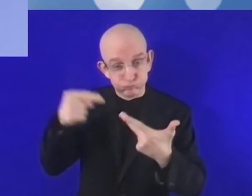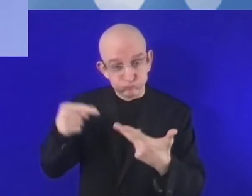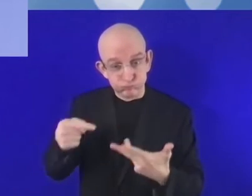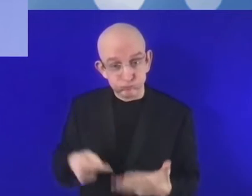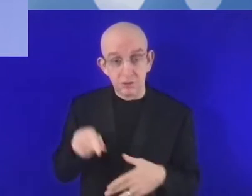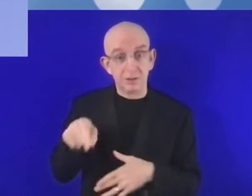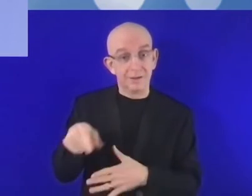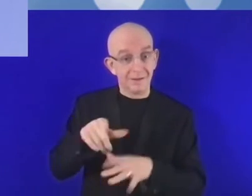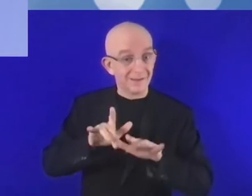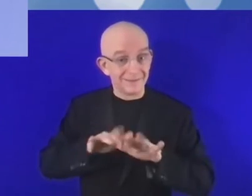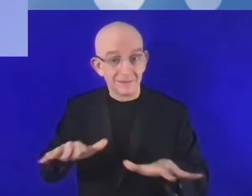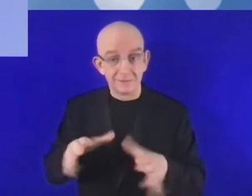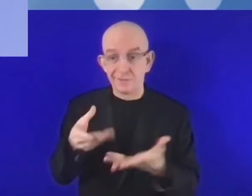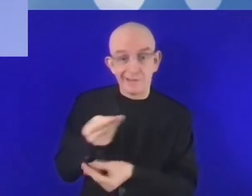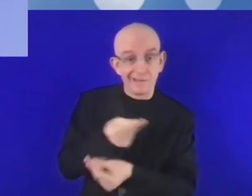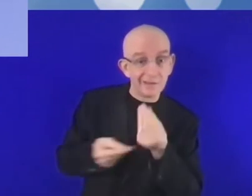виду всей сложности